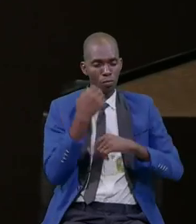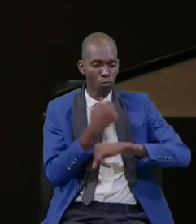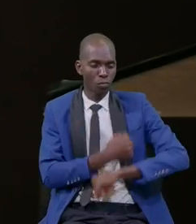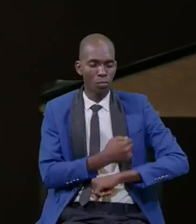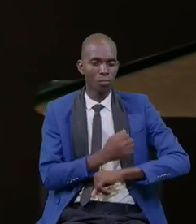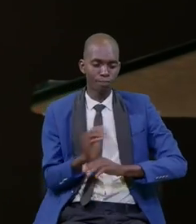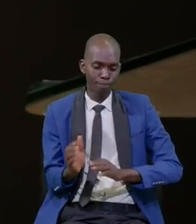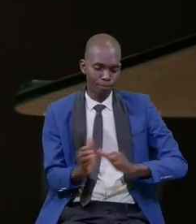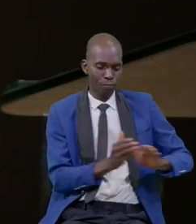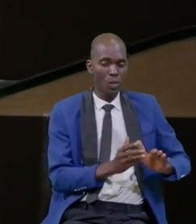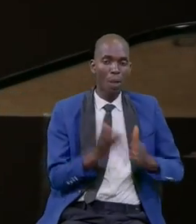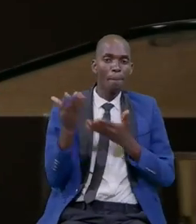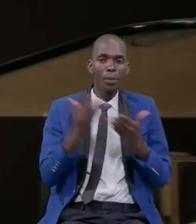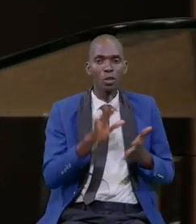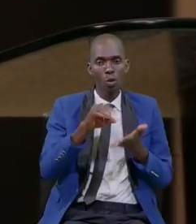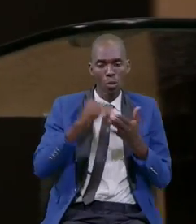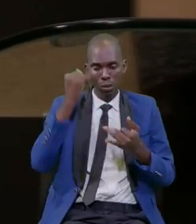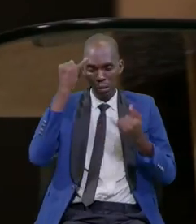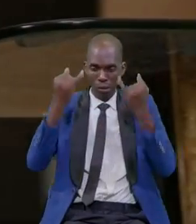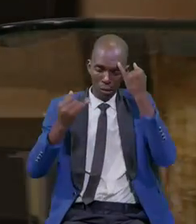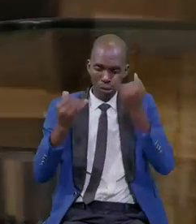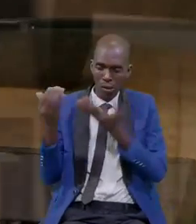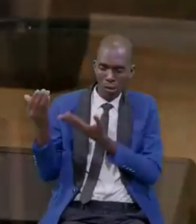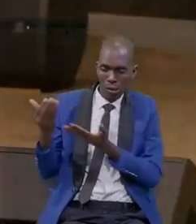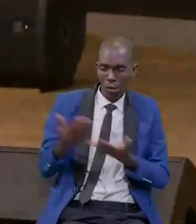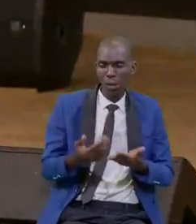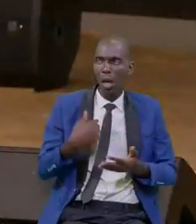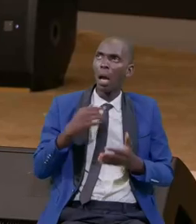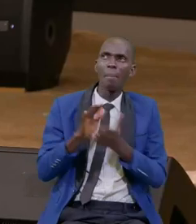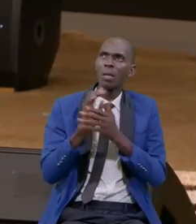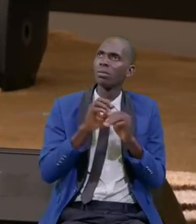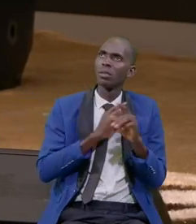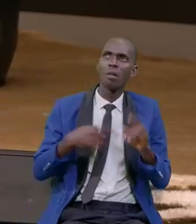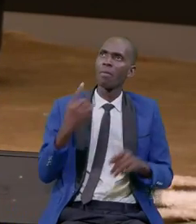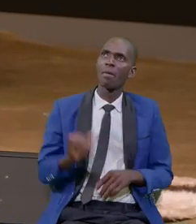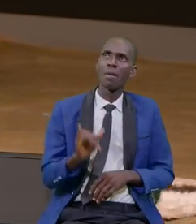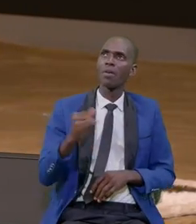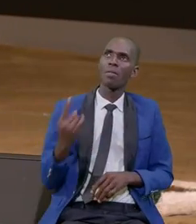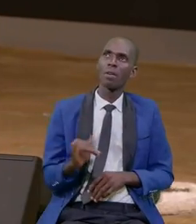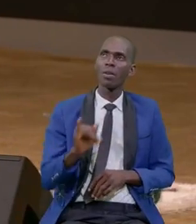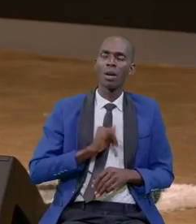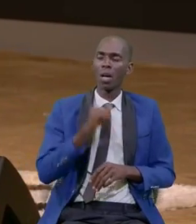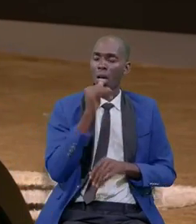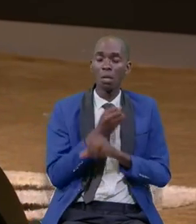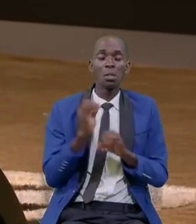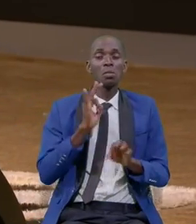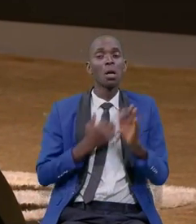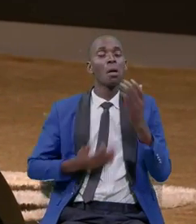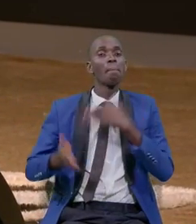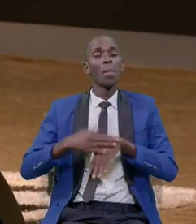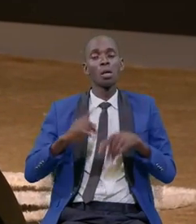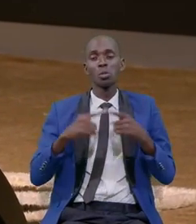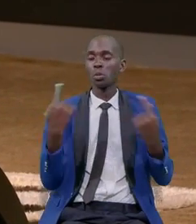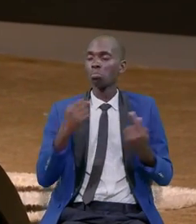part. Vous allez amener votre propre condition. Je crois au Seigneur pour toujours, pour toujours, pour toujours. Je suis sauvé. Même si je retourne au péché, je suis